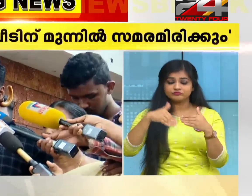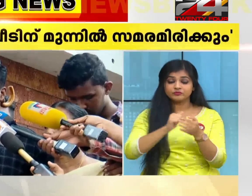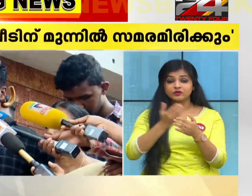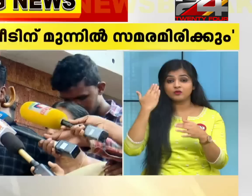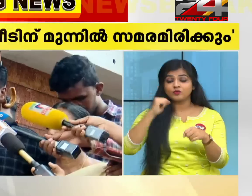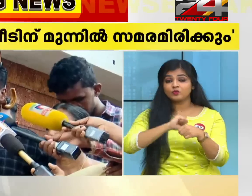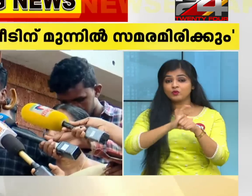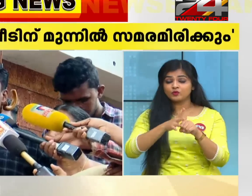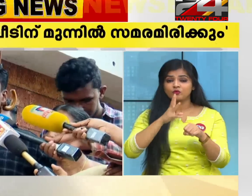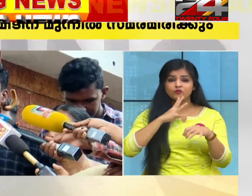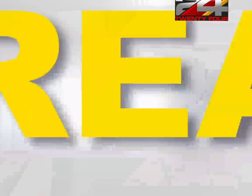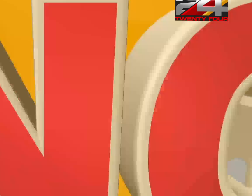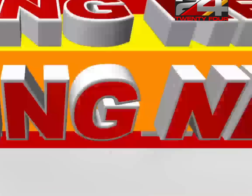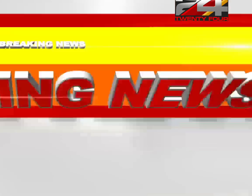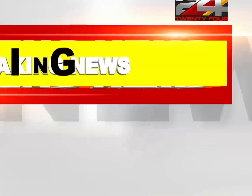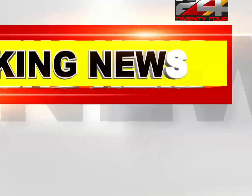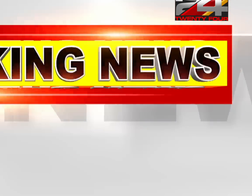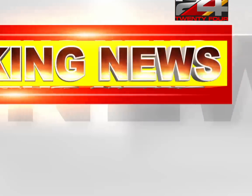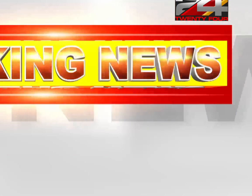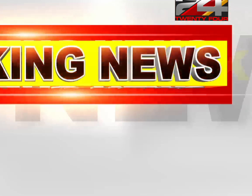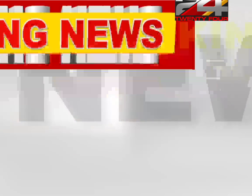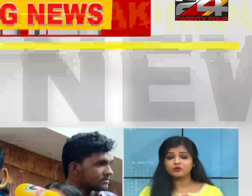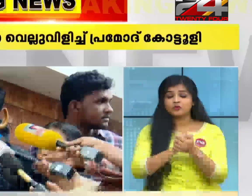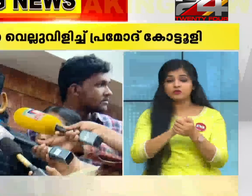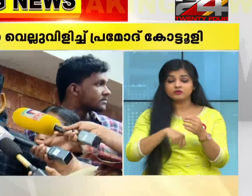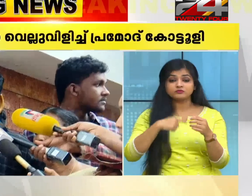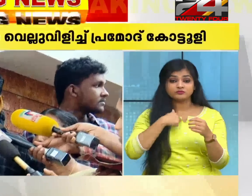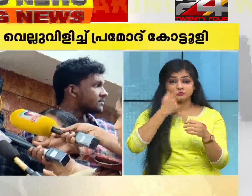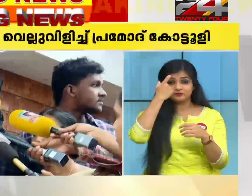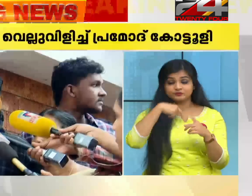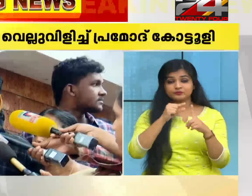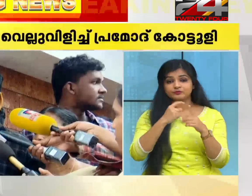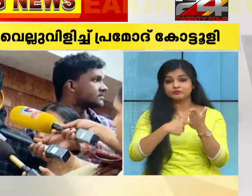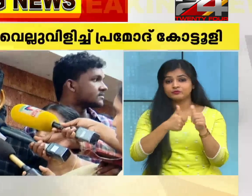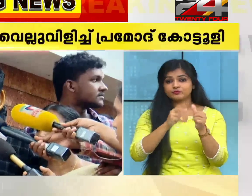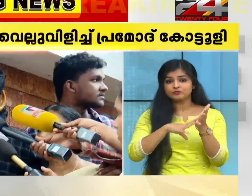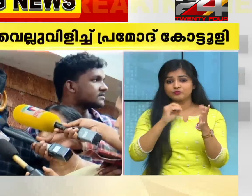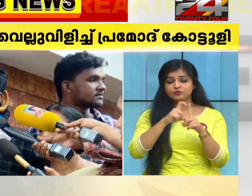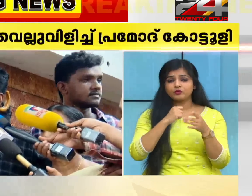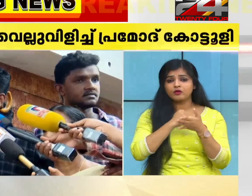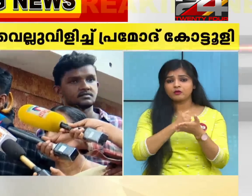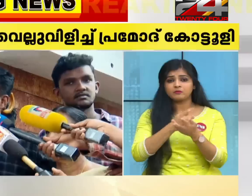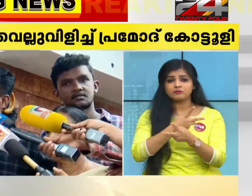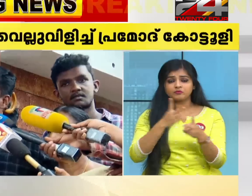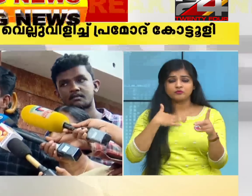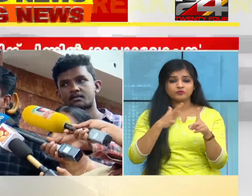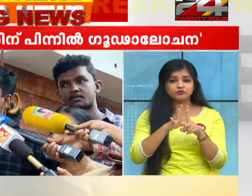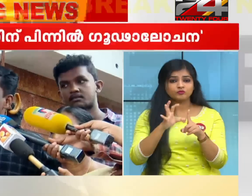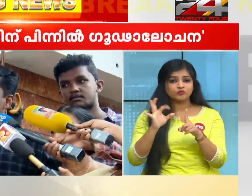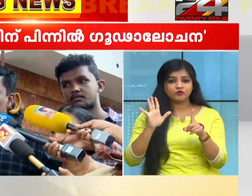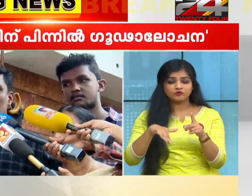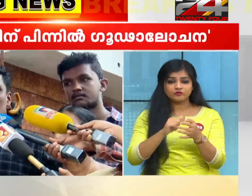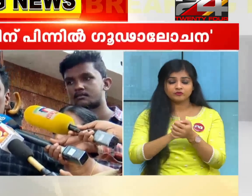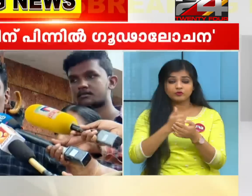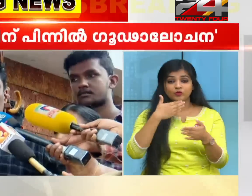പ്രളയം ഉണ്ടായിരുന്ന സമയത്ത് എല്ലാത്തിനകത്തും എന്തുണ്ടായിട്ടുണ്ട്? പ്രമോദ് എന്ന് പറഞ്ഞ മനുഷ്യൻ അവിടെ രേഖപ്പെടുത്തിയിട്ടുണ്ട്. ആ രേഖപ്പെടുത്തിയതിനകത്ത് എന്തുണ്ട്?